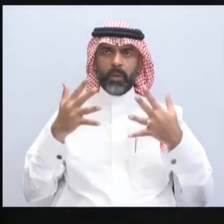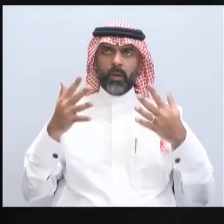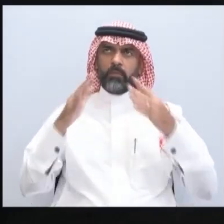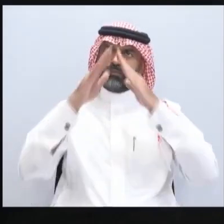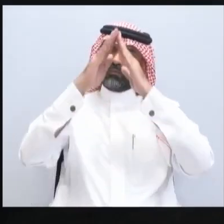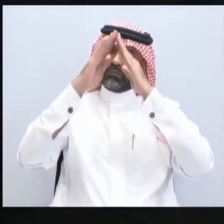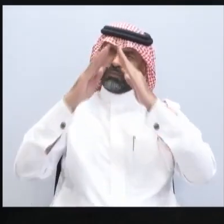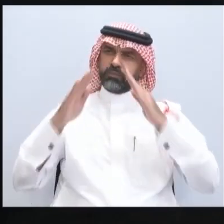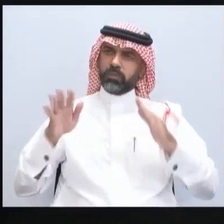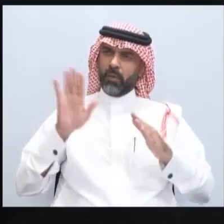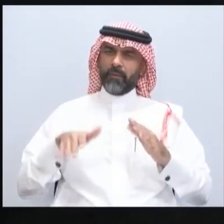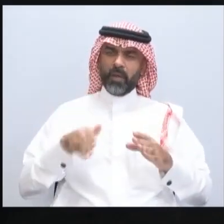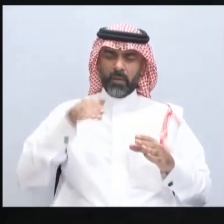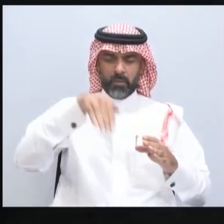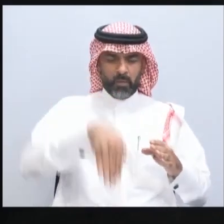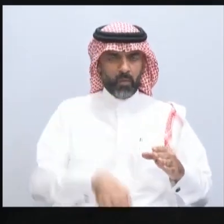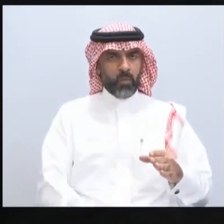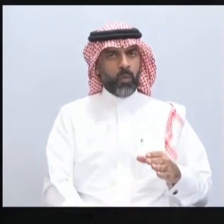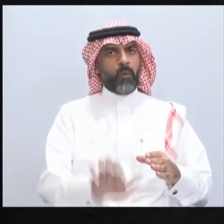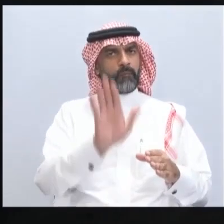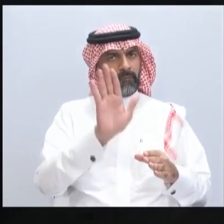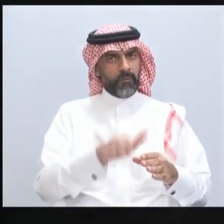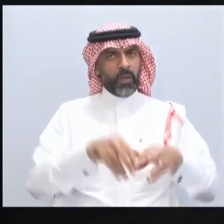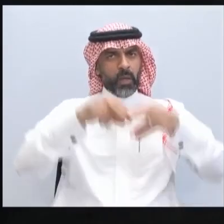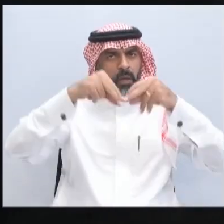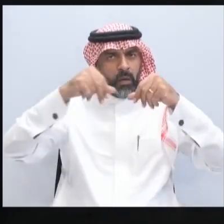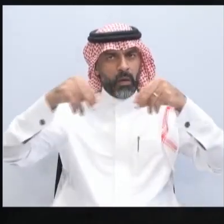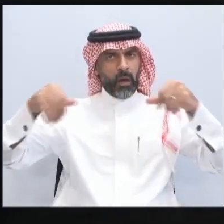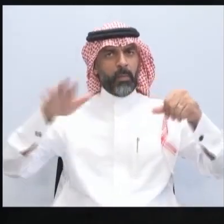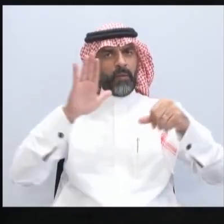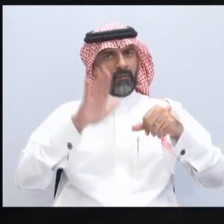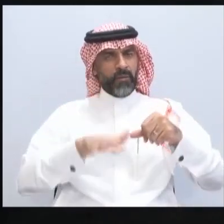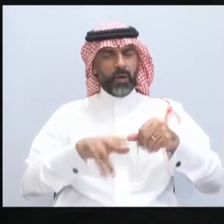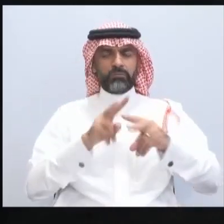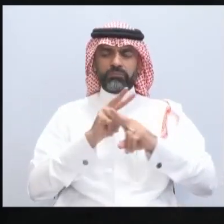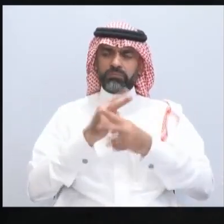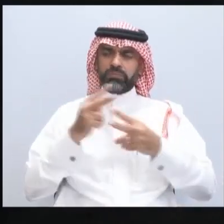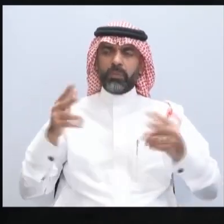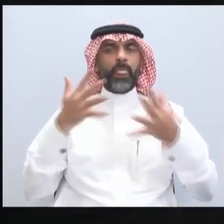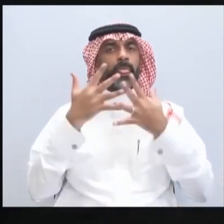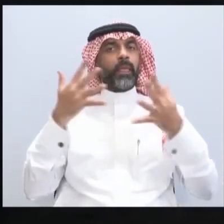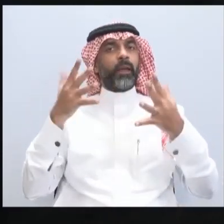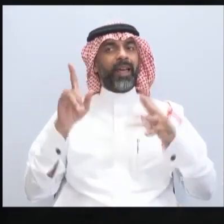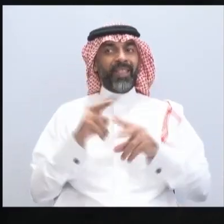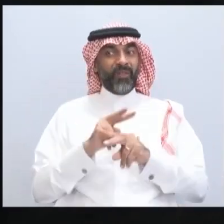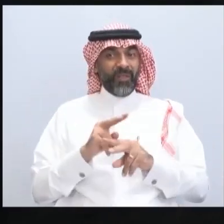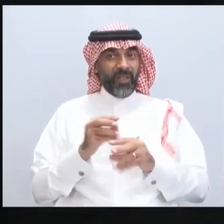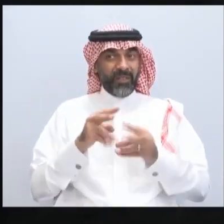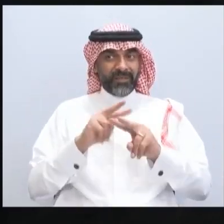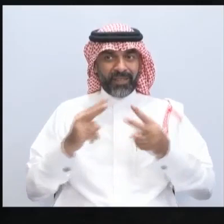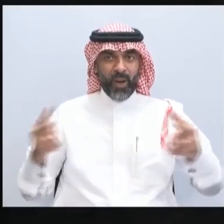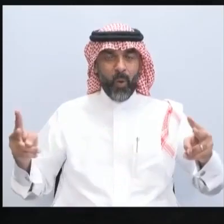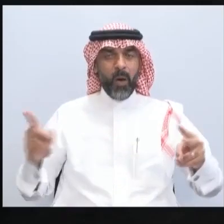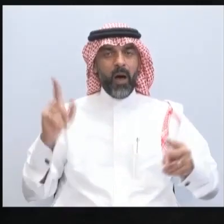فيه السهل والرمل والجبل فهذا التنوع اضفى واعطى